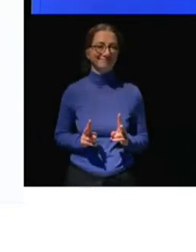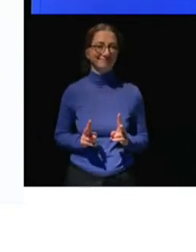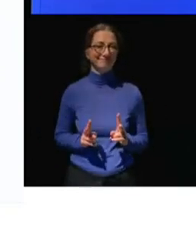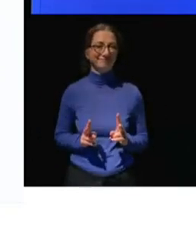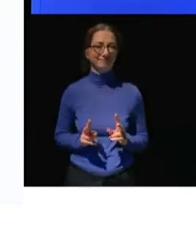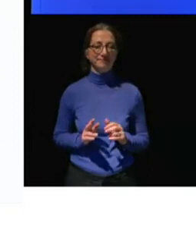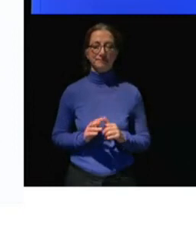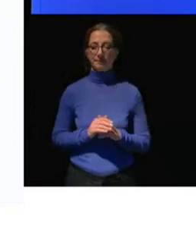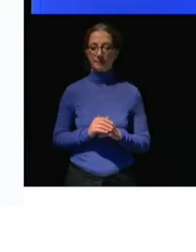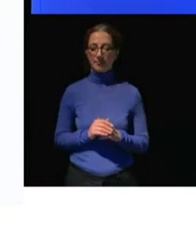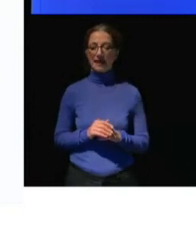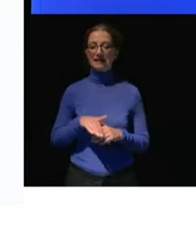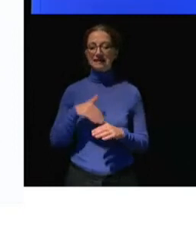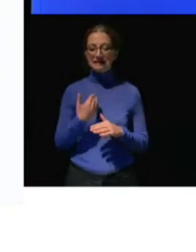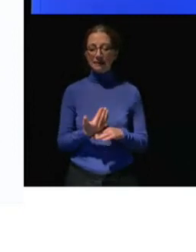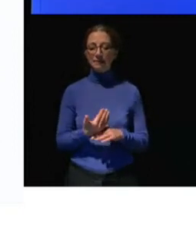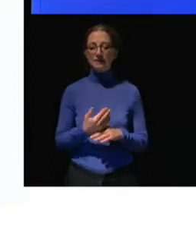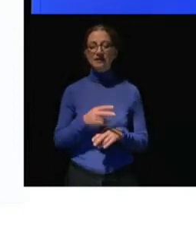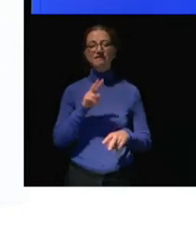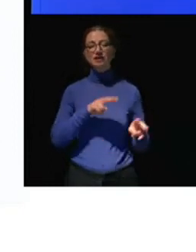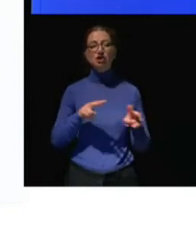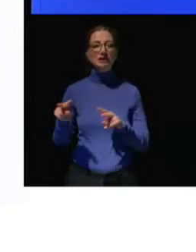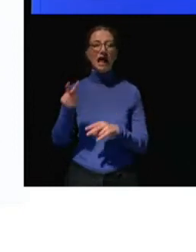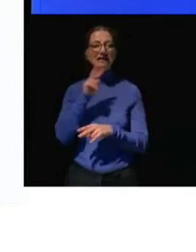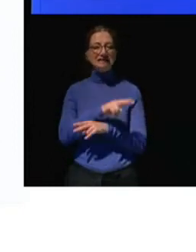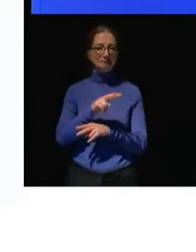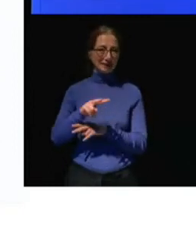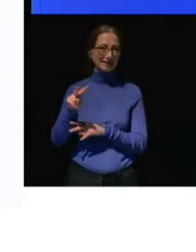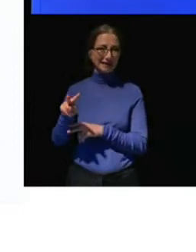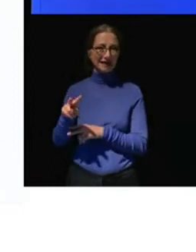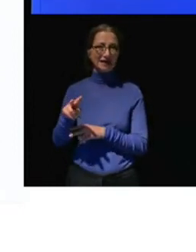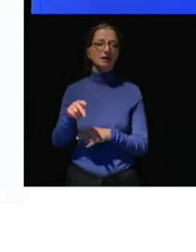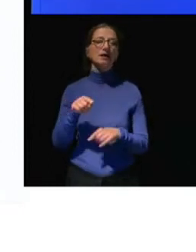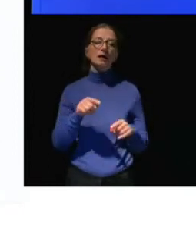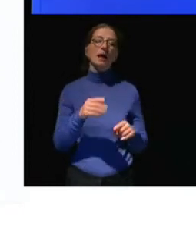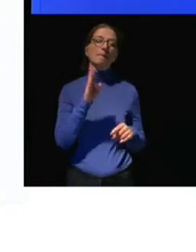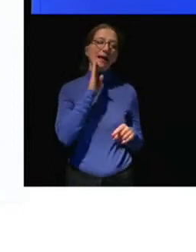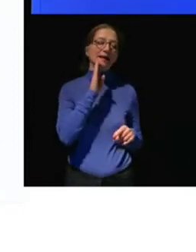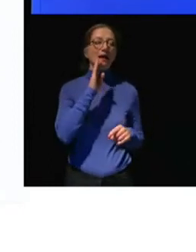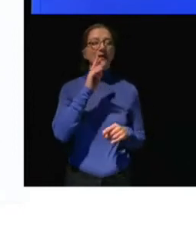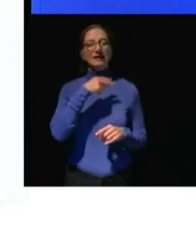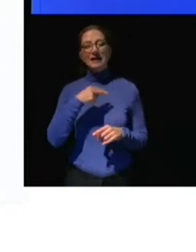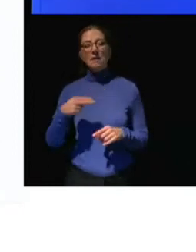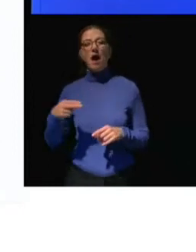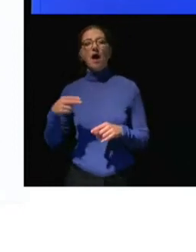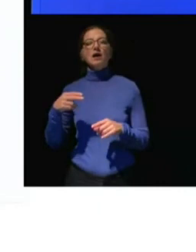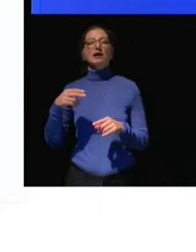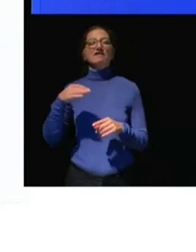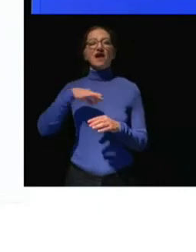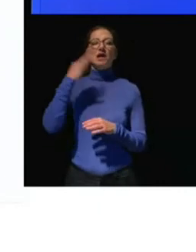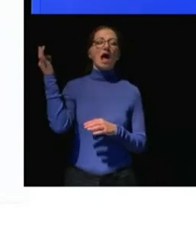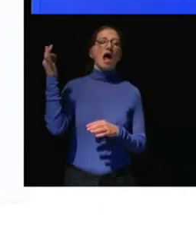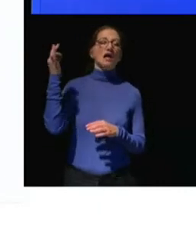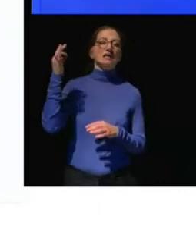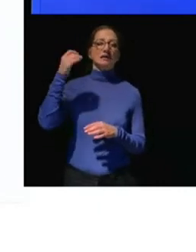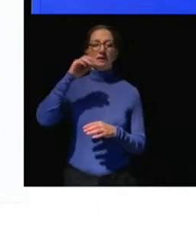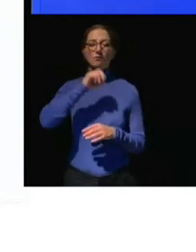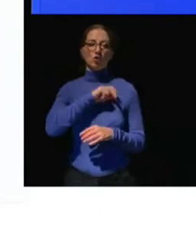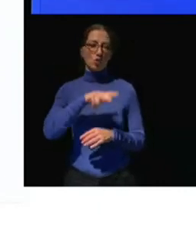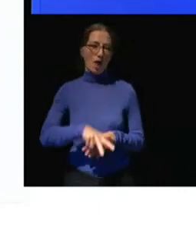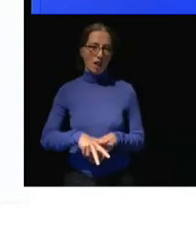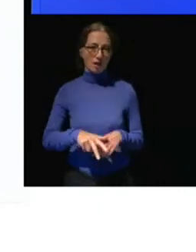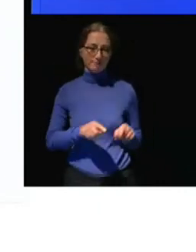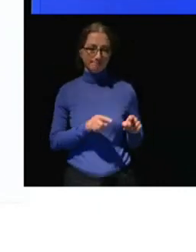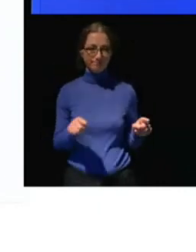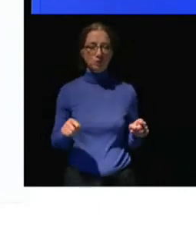einzelne Aspekte der 4 verschiedenen Versicherungssysteme für Kunstschaffende aus Belgien, Dänemark, Frankreich und Portugal, wobei ich mich